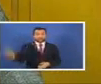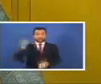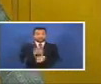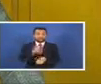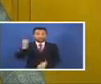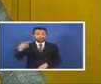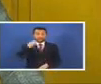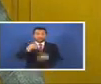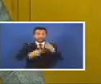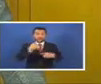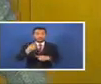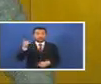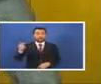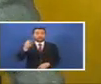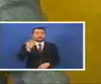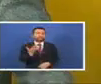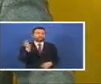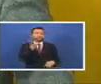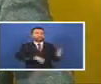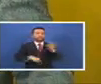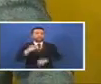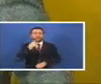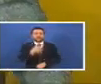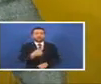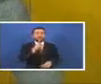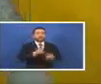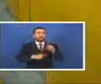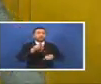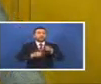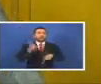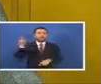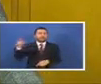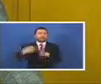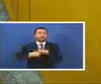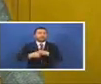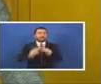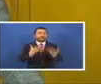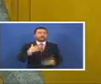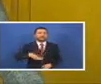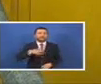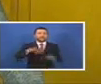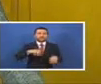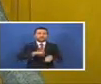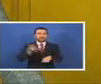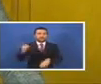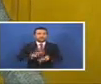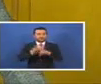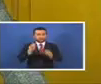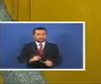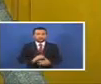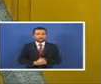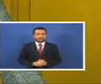sözcüleri hamaseti seviyorlar. Osmanlı'ya referans vermeyi seviyorlar. Her fırsatta bunu dile